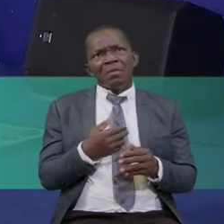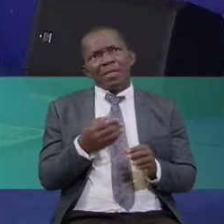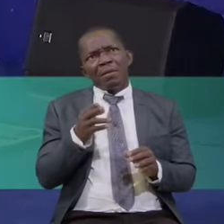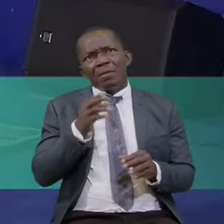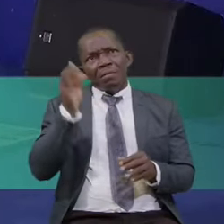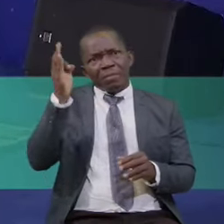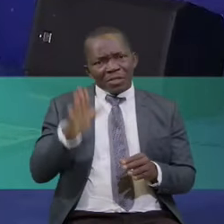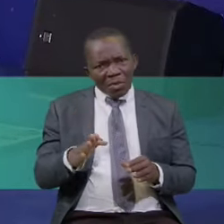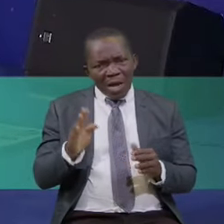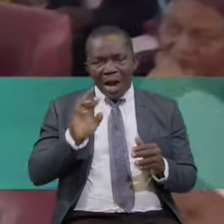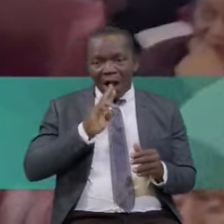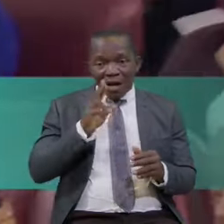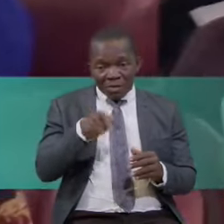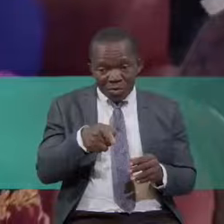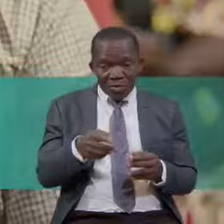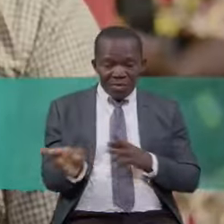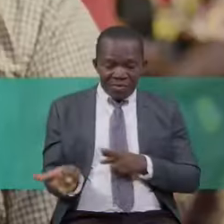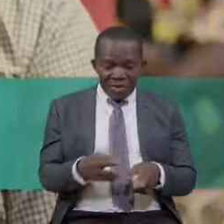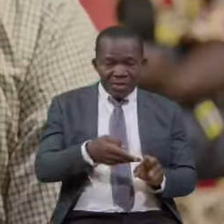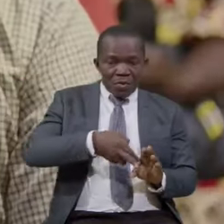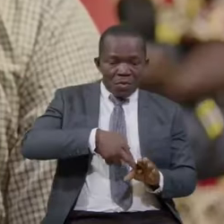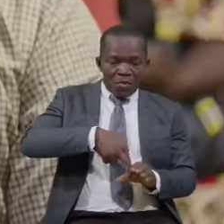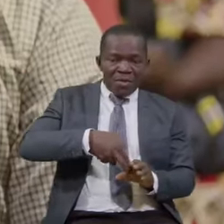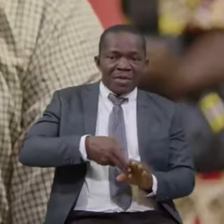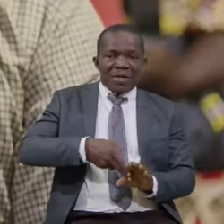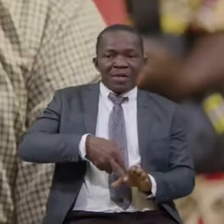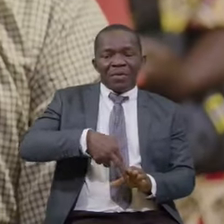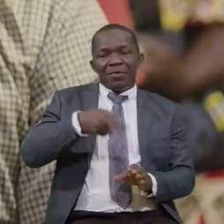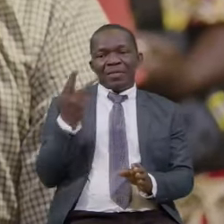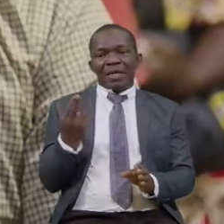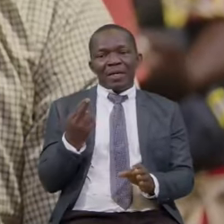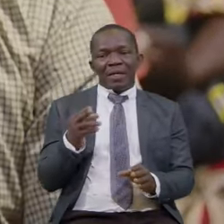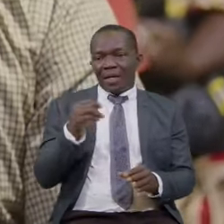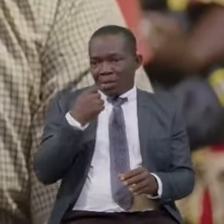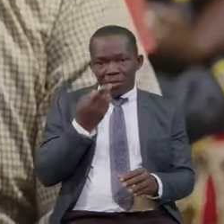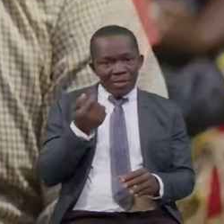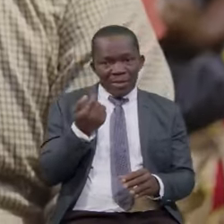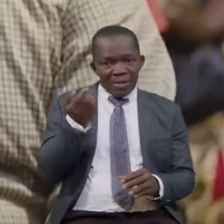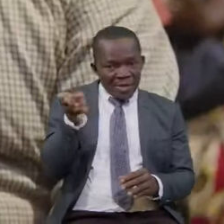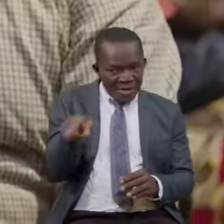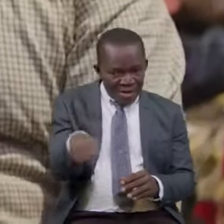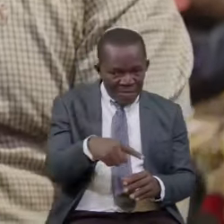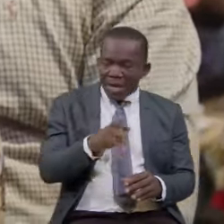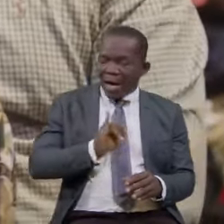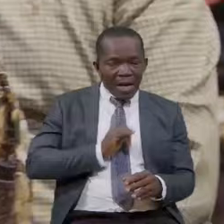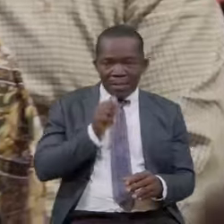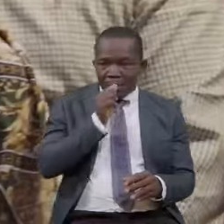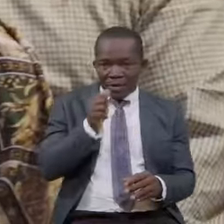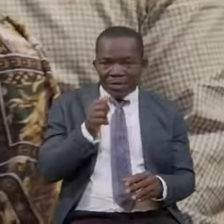retraite je vais jusqu'à la fin quelqu'un là-bas j'irai jusqu'à la fin